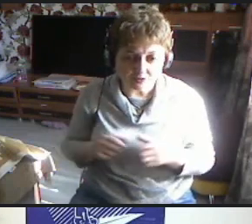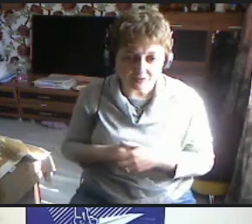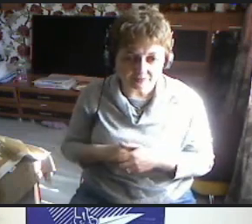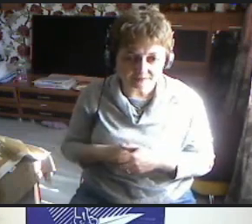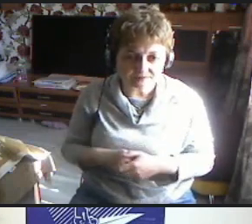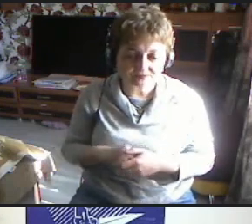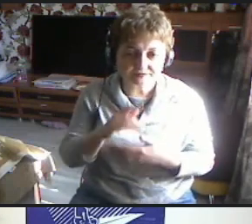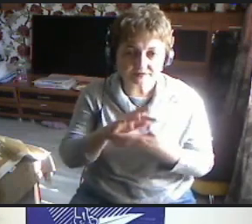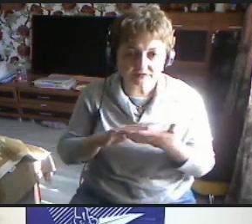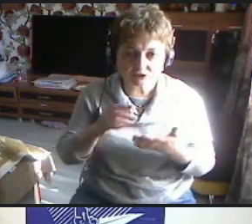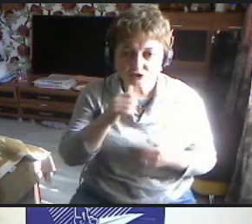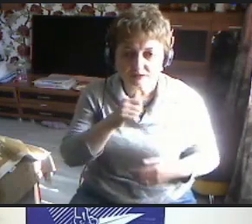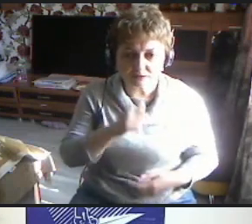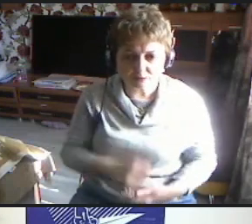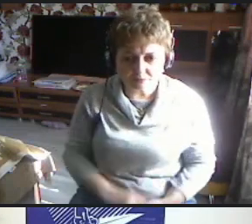попробуем пойти.